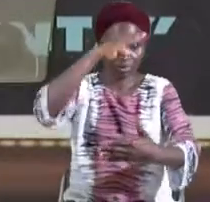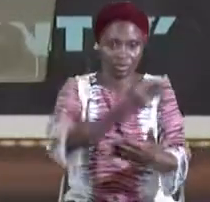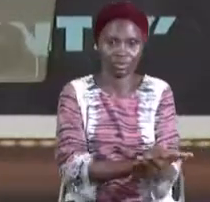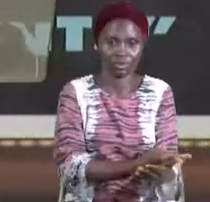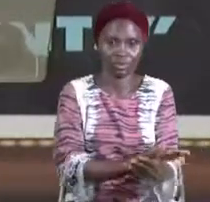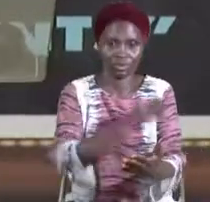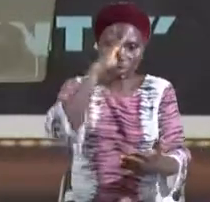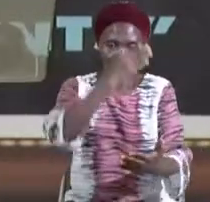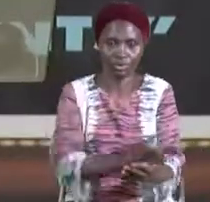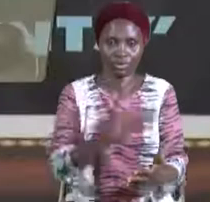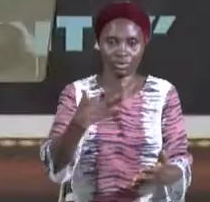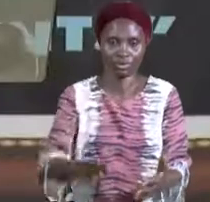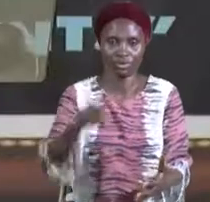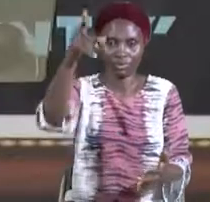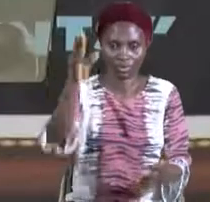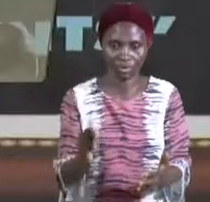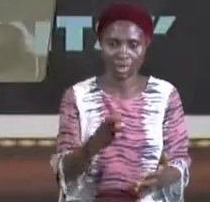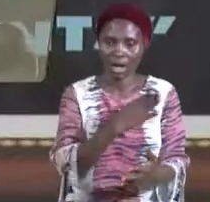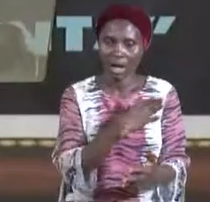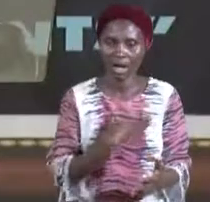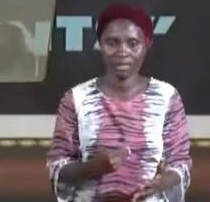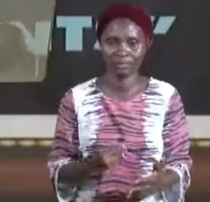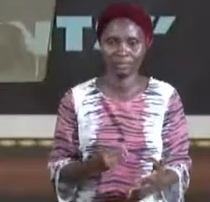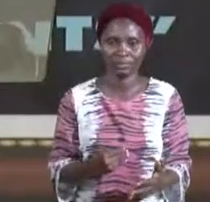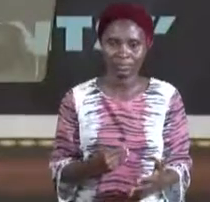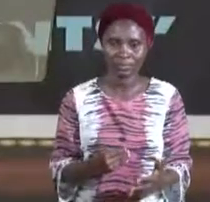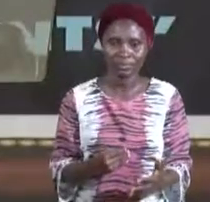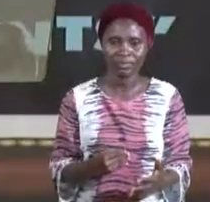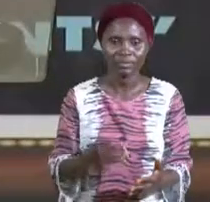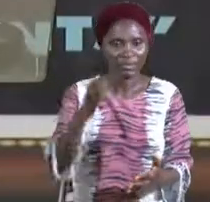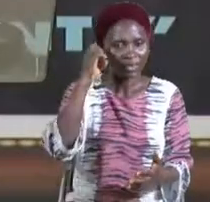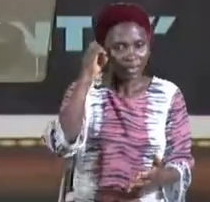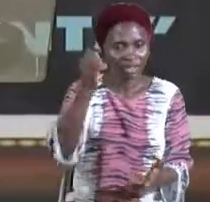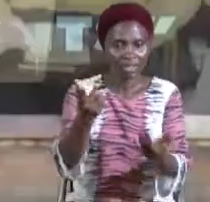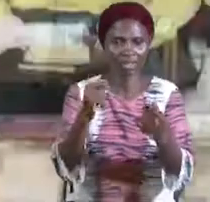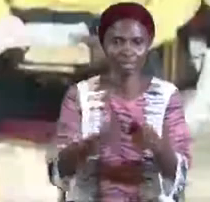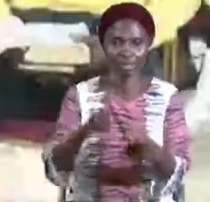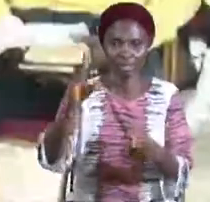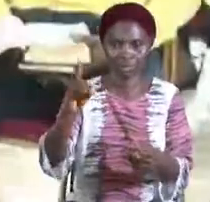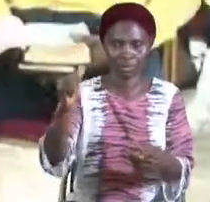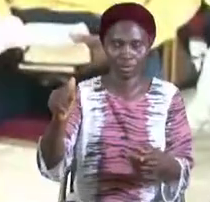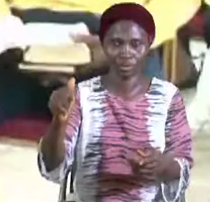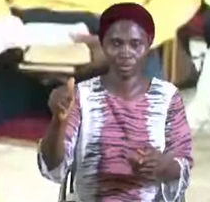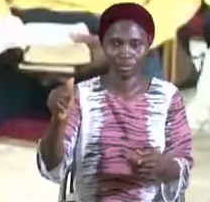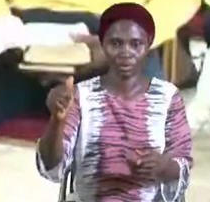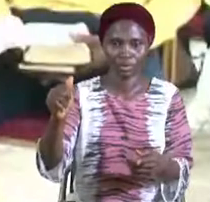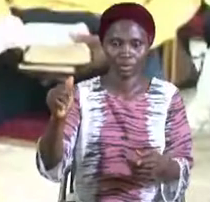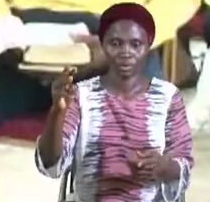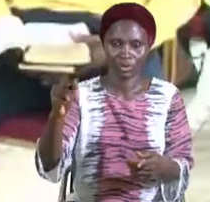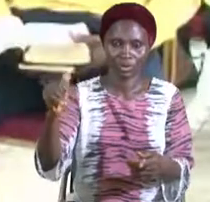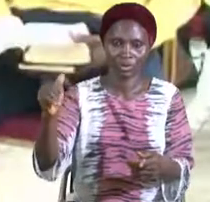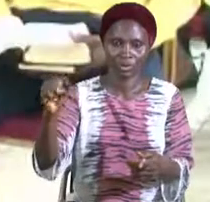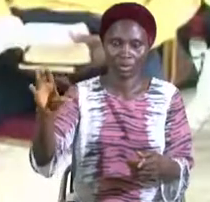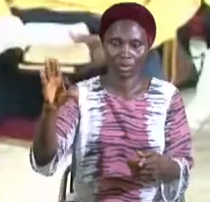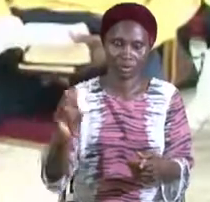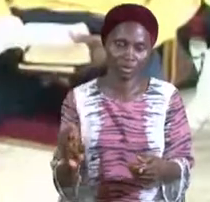avant, l'homme qui a dit, je ne vais jamais croire cela, il est venu à Damas pour arrêter et pour emprisonner